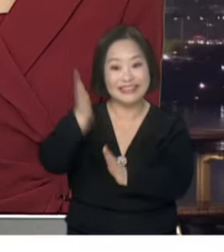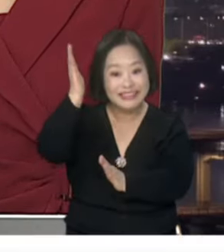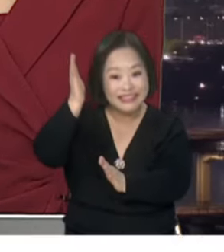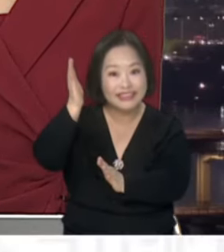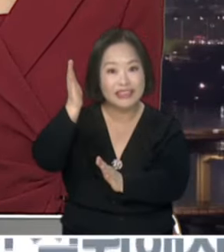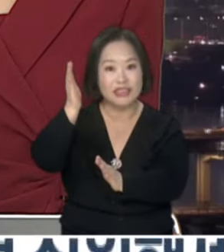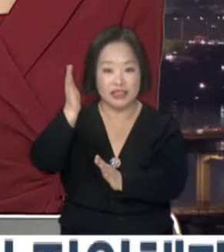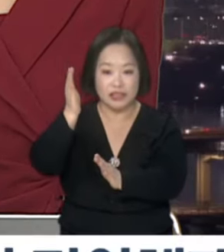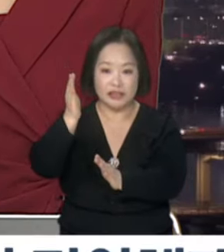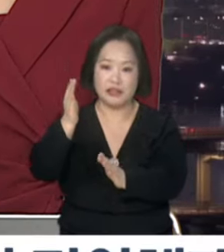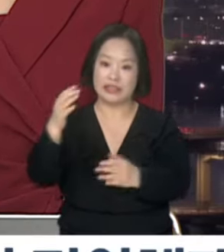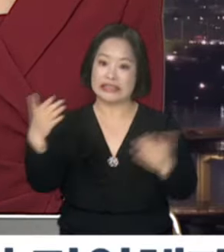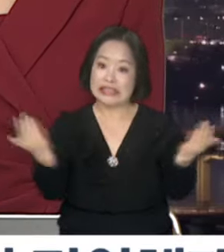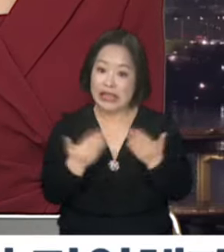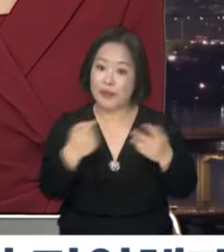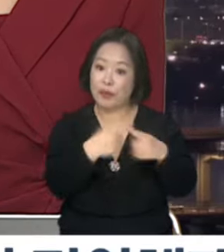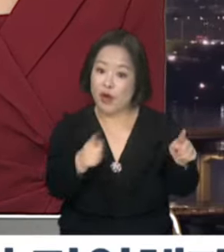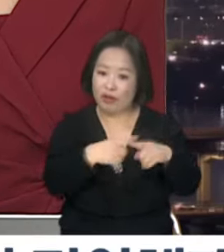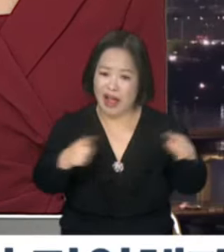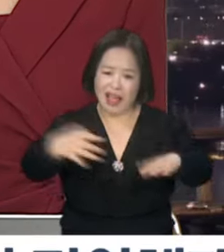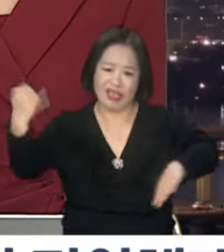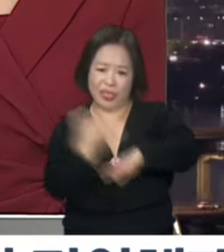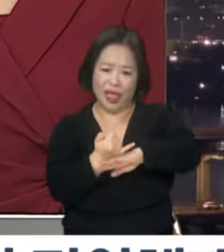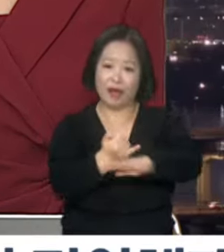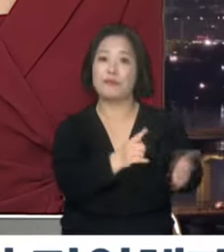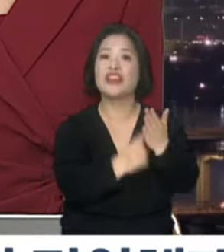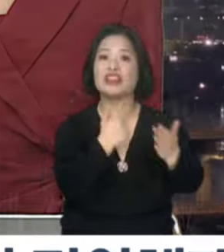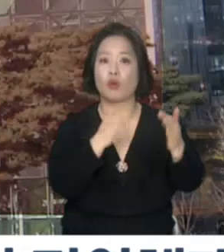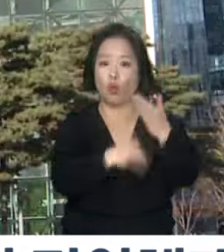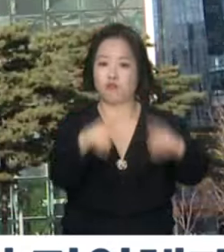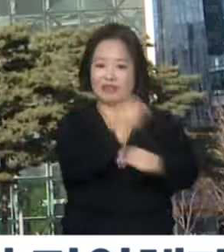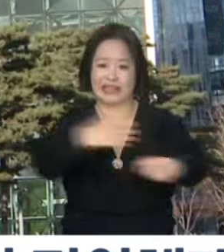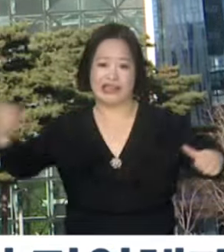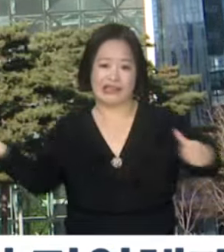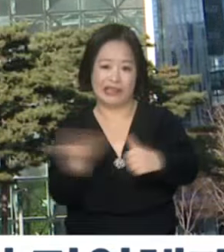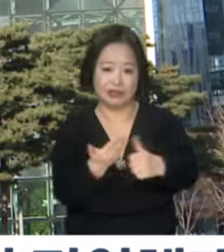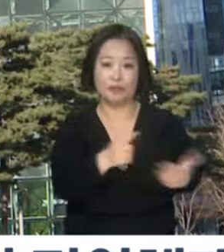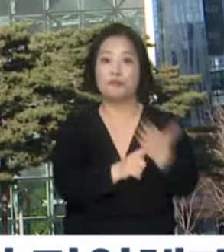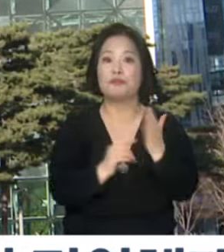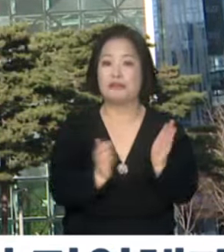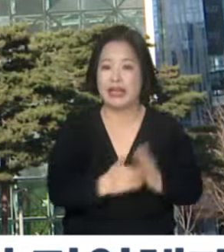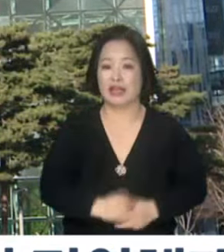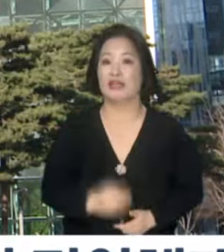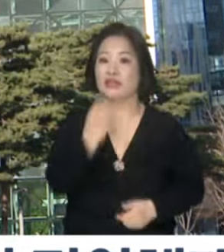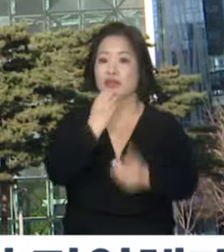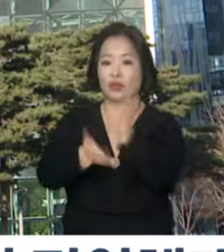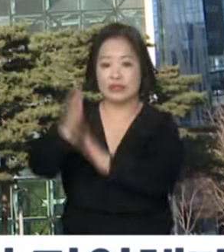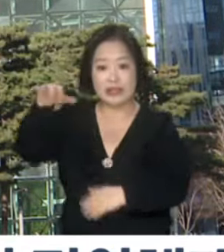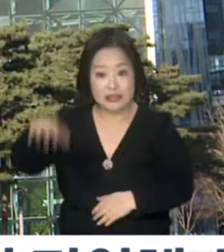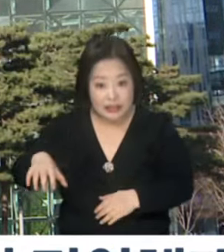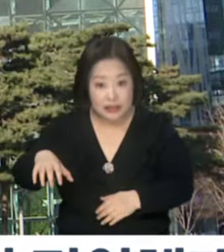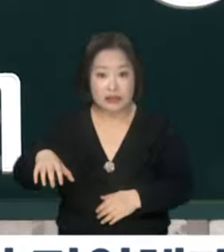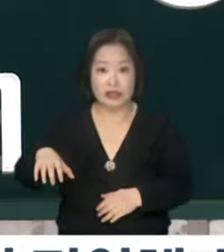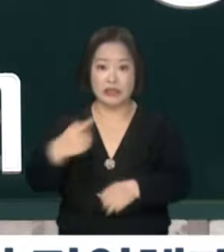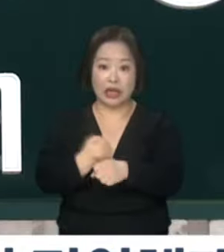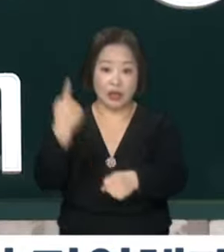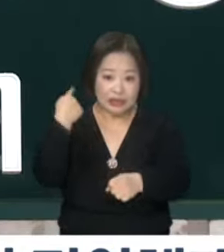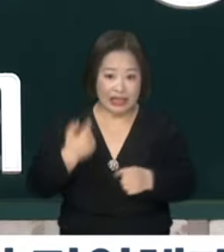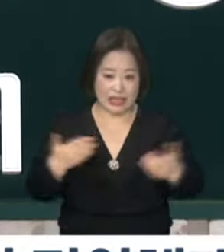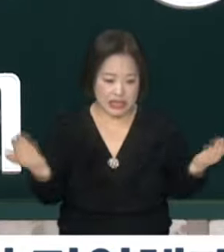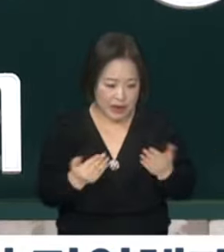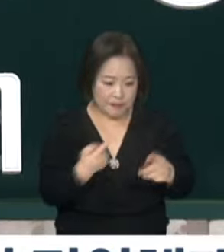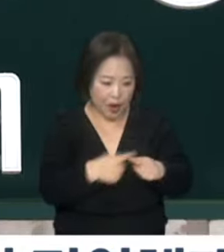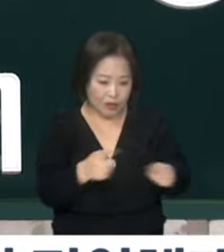서울시가 최근 근무 평가에서 최하위 등급을 받은 공무원을 직위 해제한 것으로 나타났습니다 서울시는 지난해말 근무